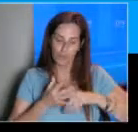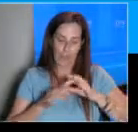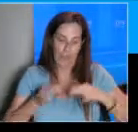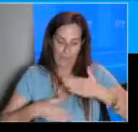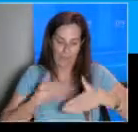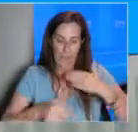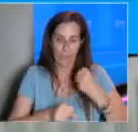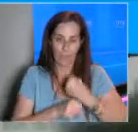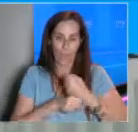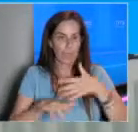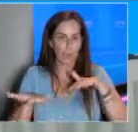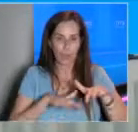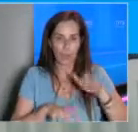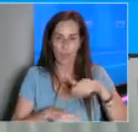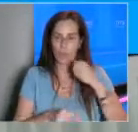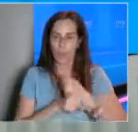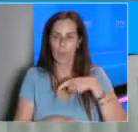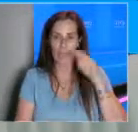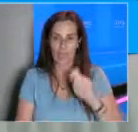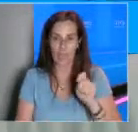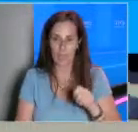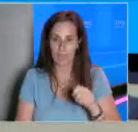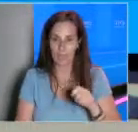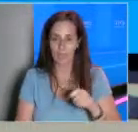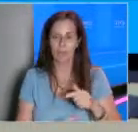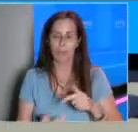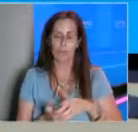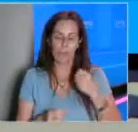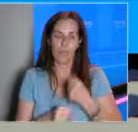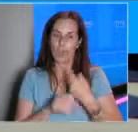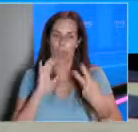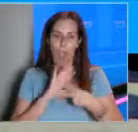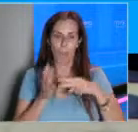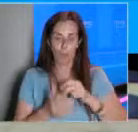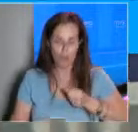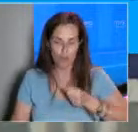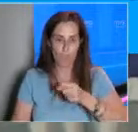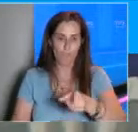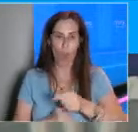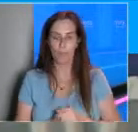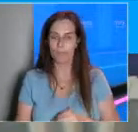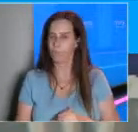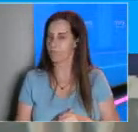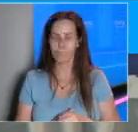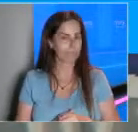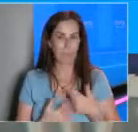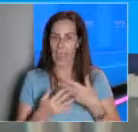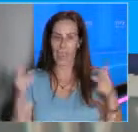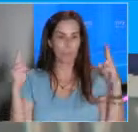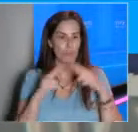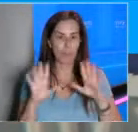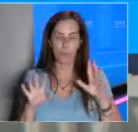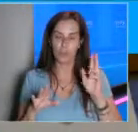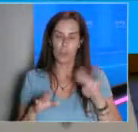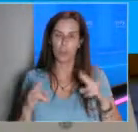את עבודת הממשלה ועבודת הכנסת, בכלל עבודה פוליטית לשבוע הקרוב. הן לא מתקיימות, כן